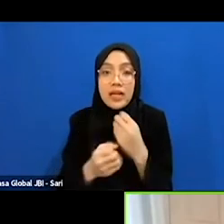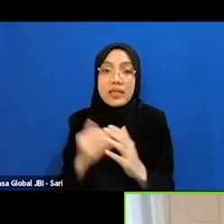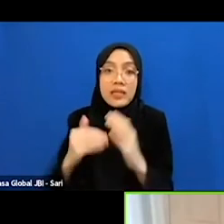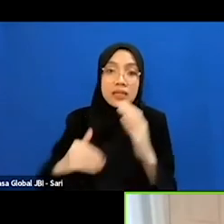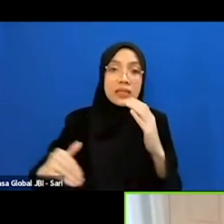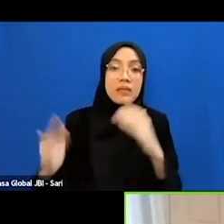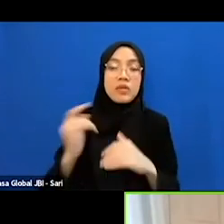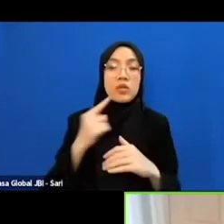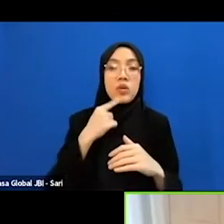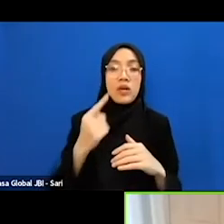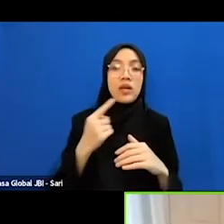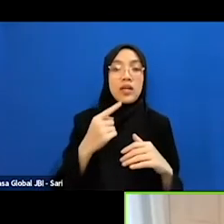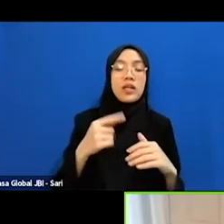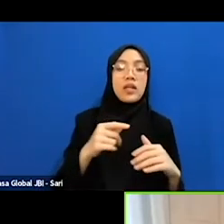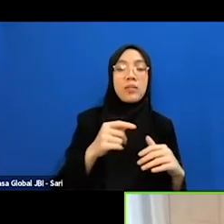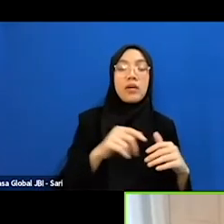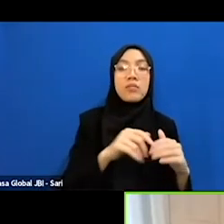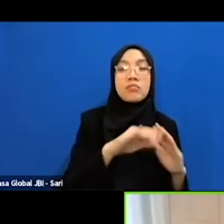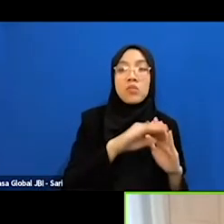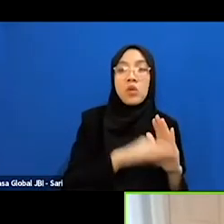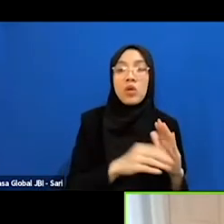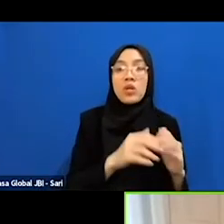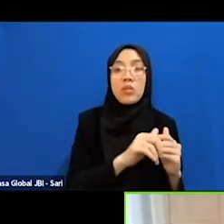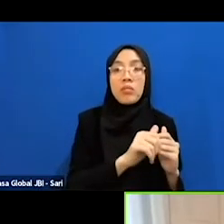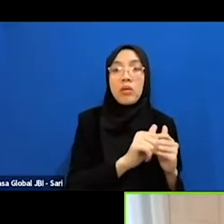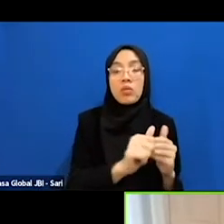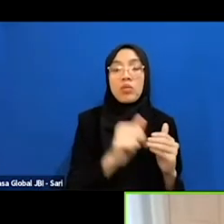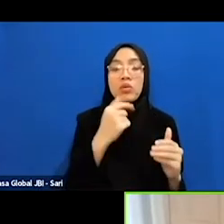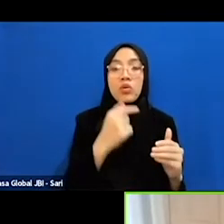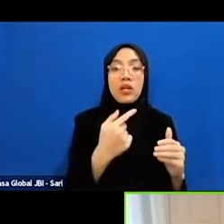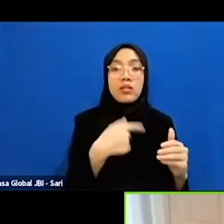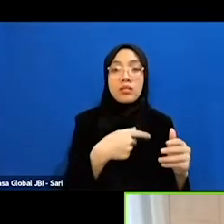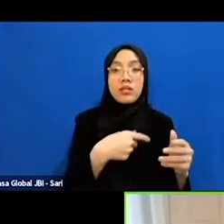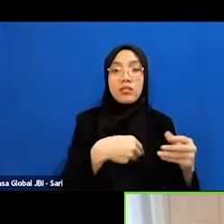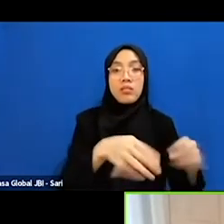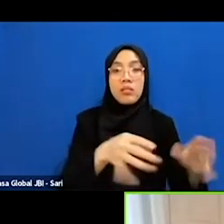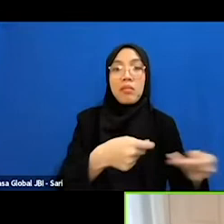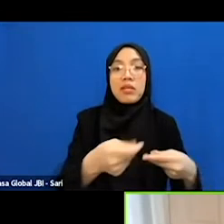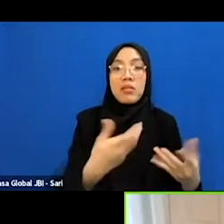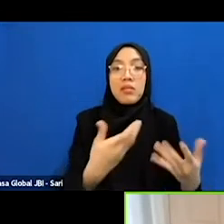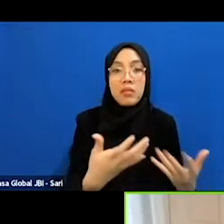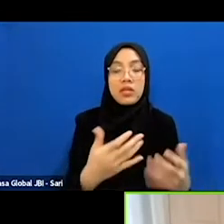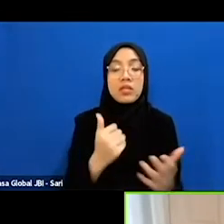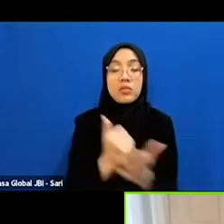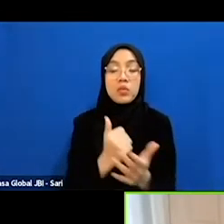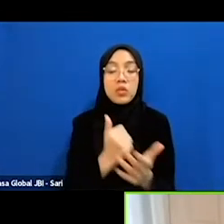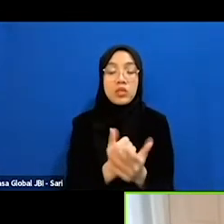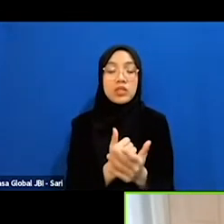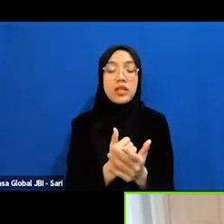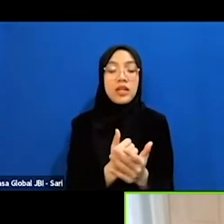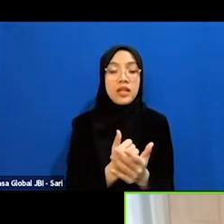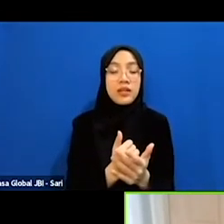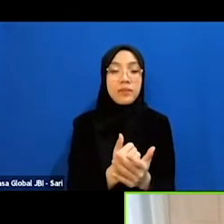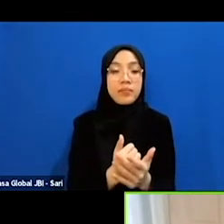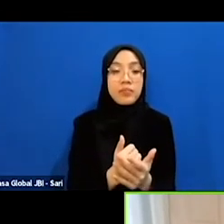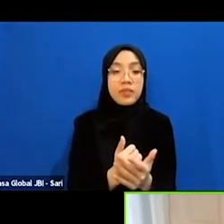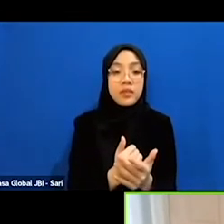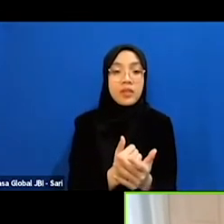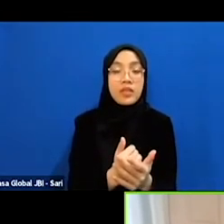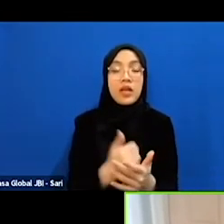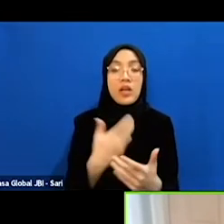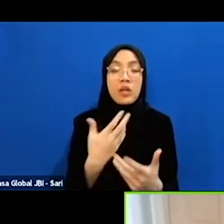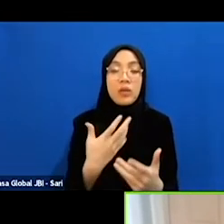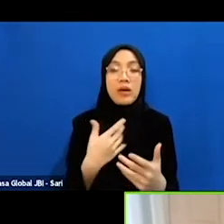dengan market Pondok ini pada prinsipnya sebenarnya market Pondok eh market Pondok